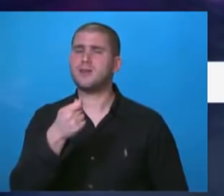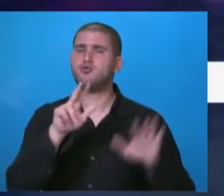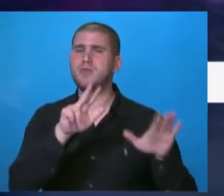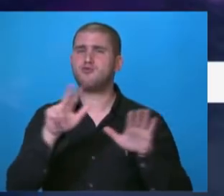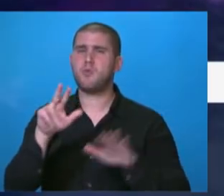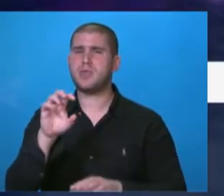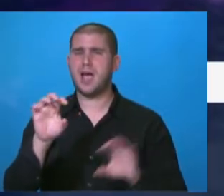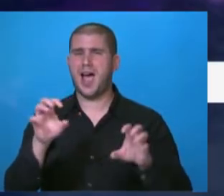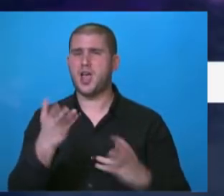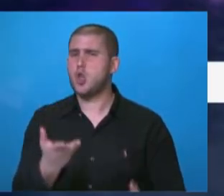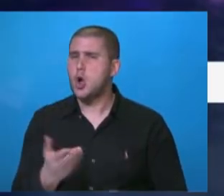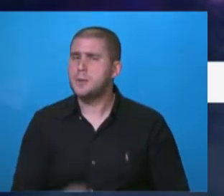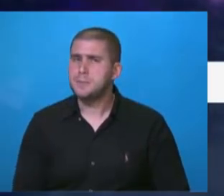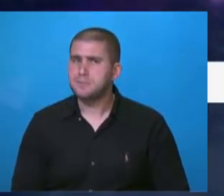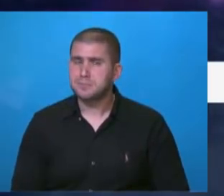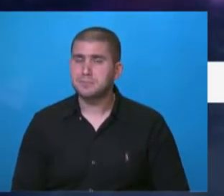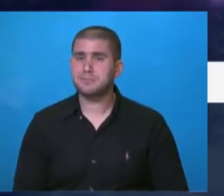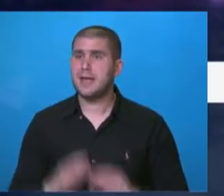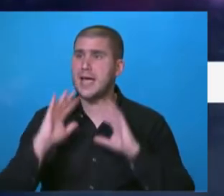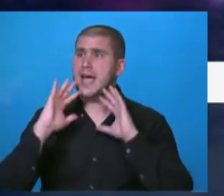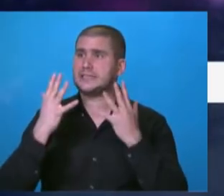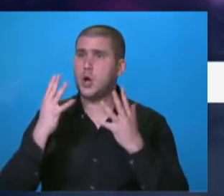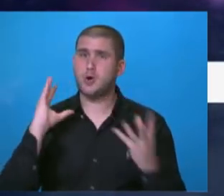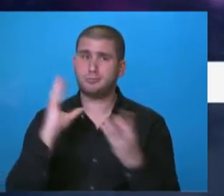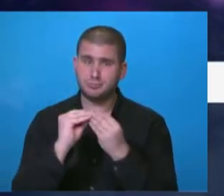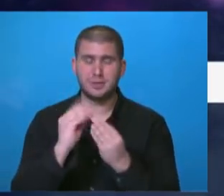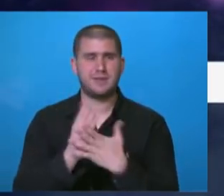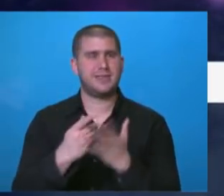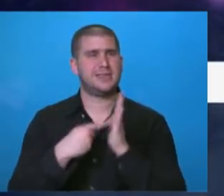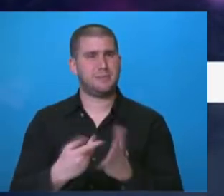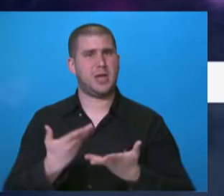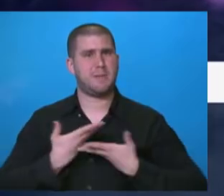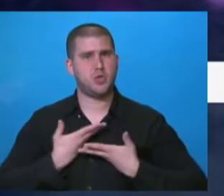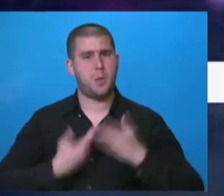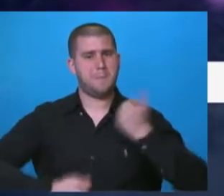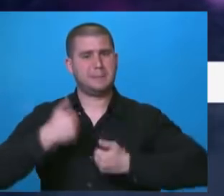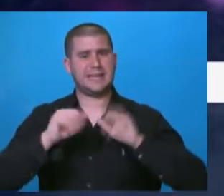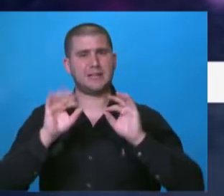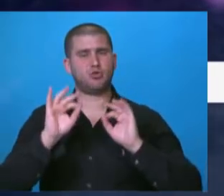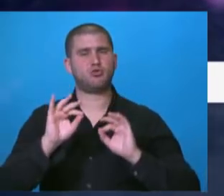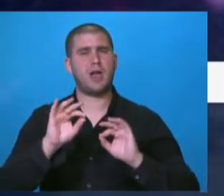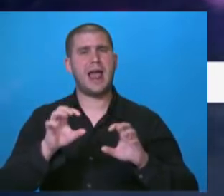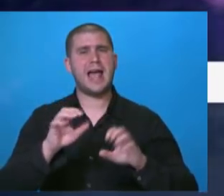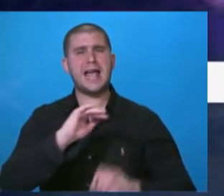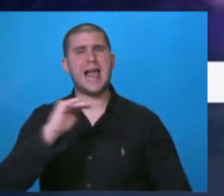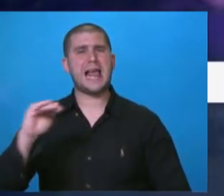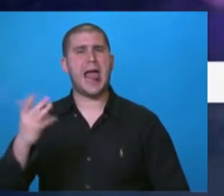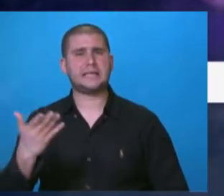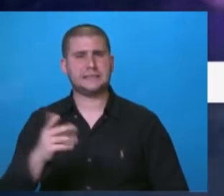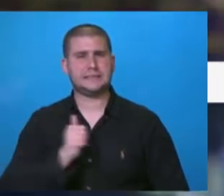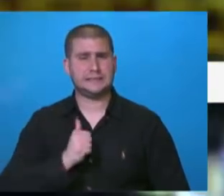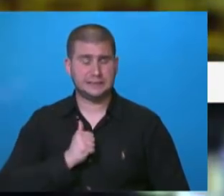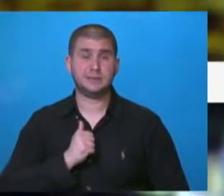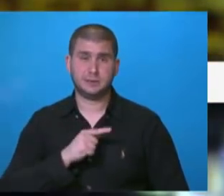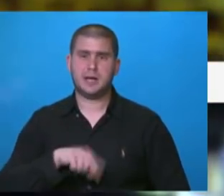88. כלומר, עשור, אולי דווקא הדוגמה שקיבלנו דרך מצעדי העשור של גלגלץ, זה תקופת זמן די